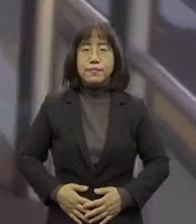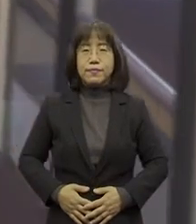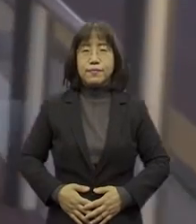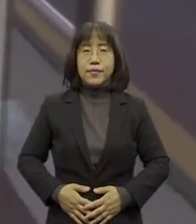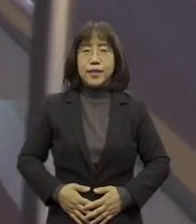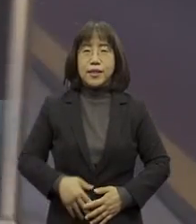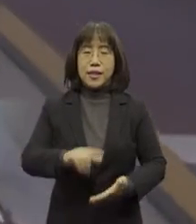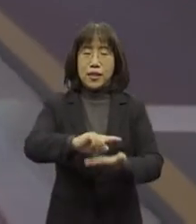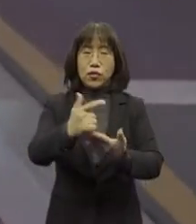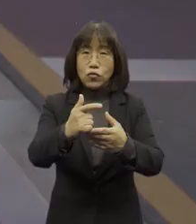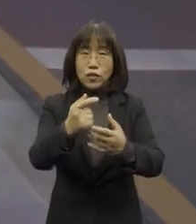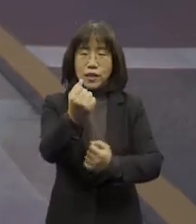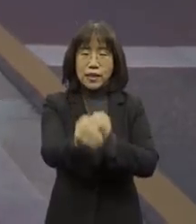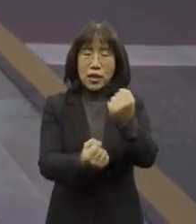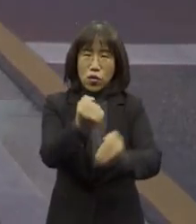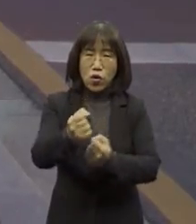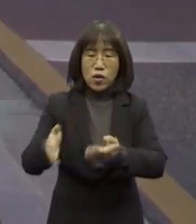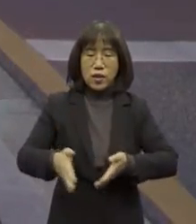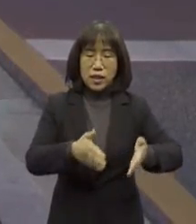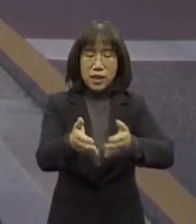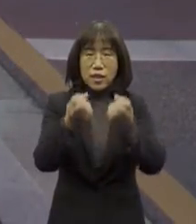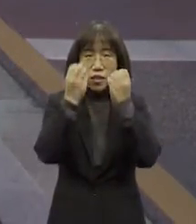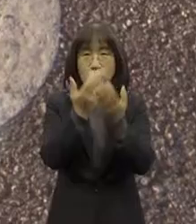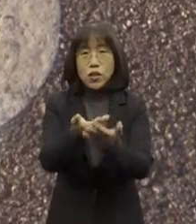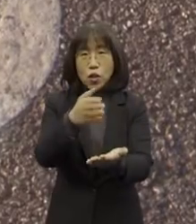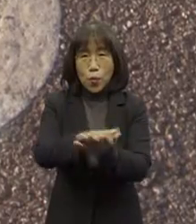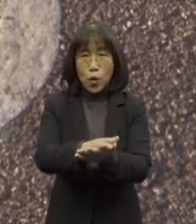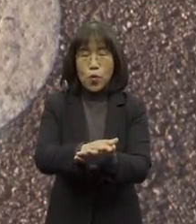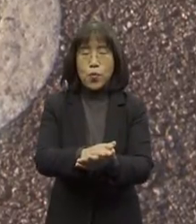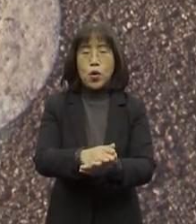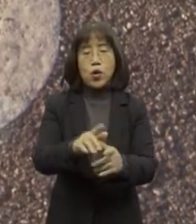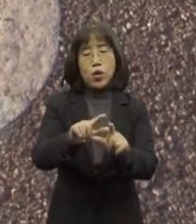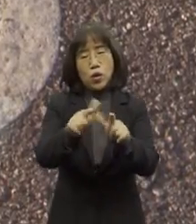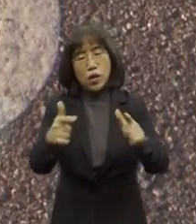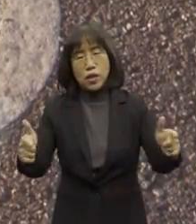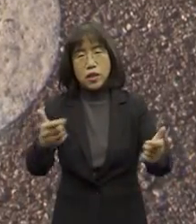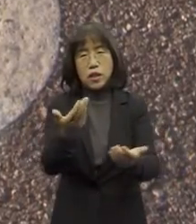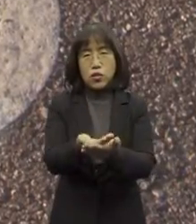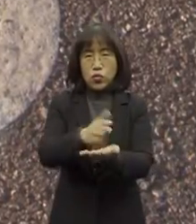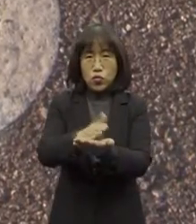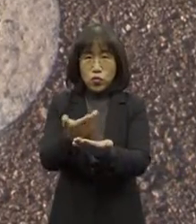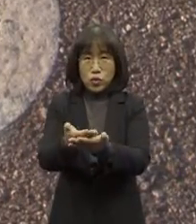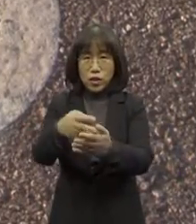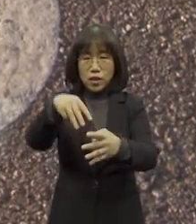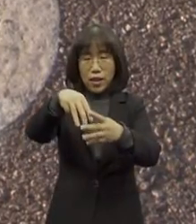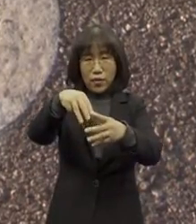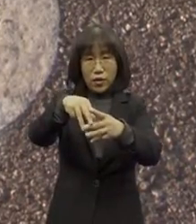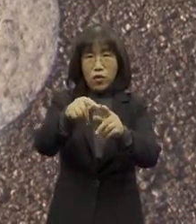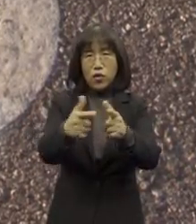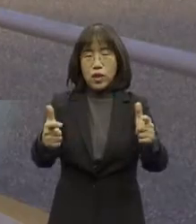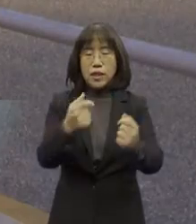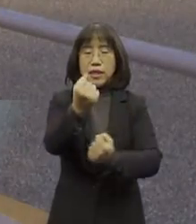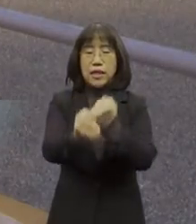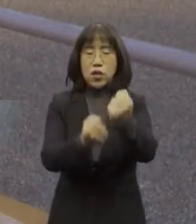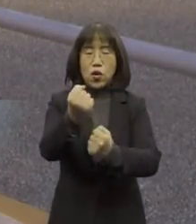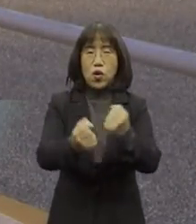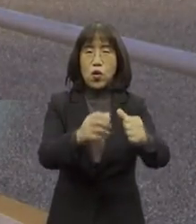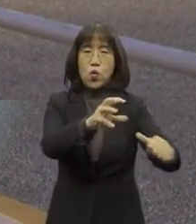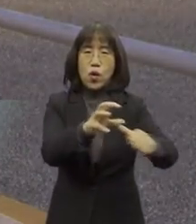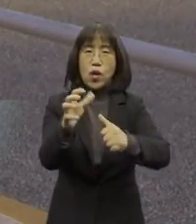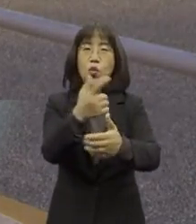강서구는 자전거 도로 정비, 안전시설 확충, 이동수리센터 운영 등 자전거 이용 활성화를 위해